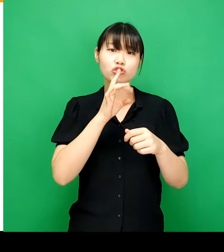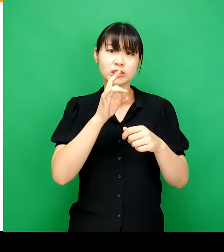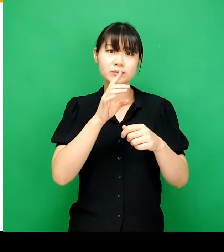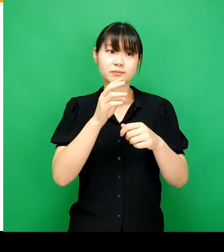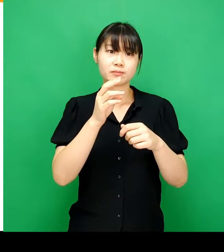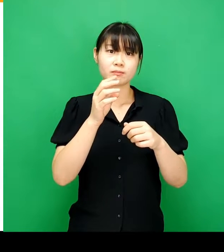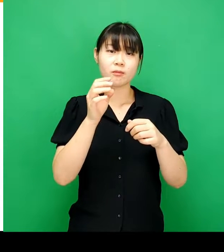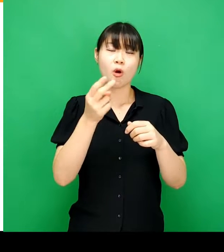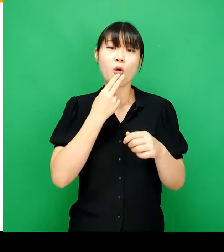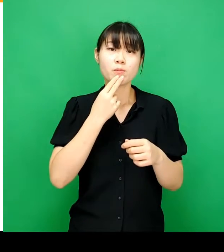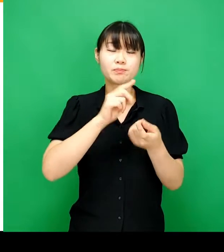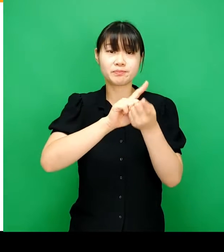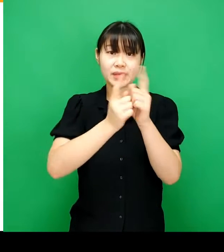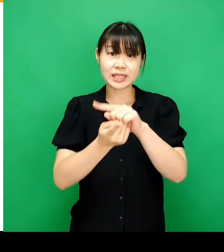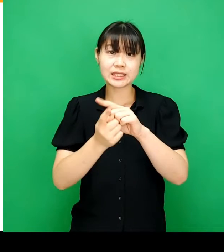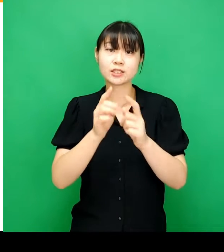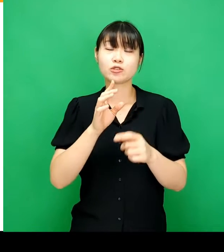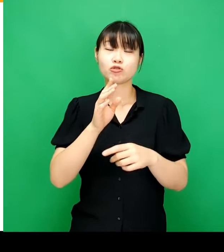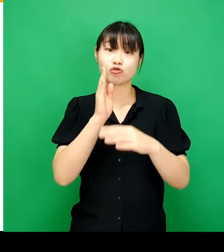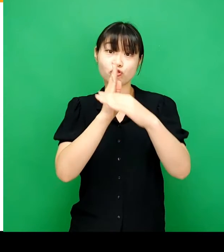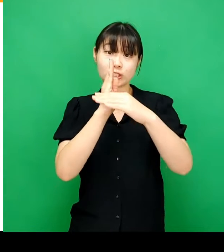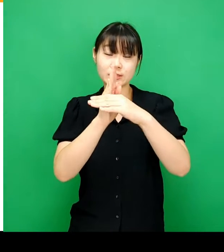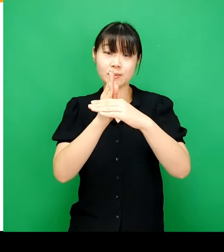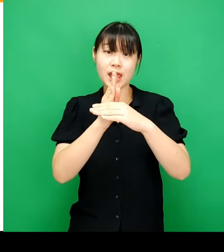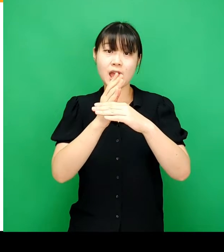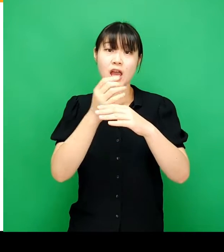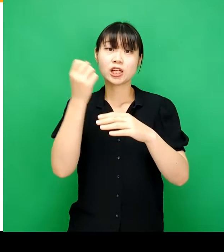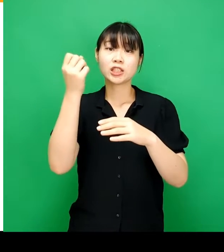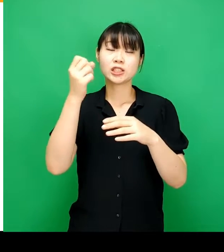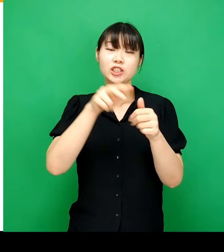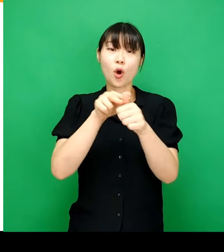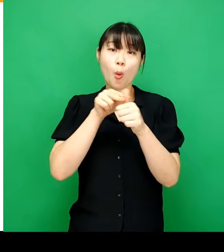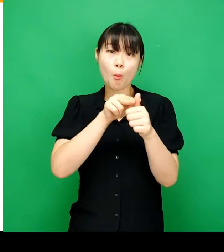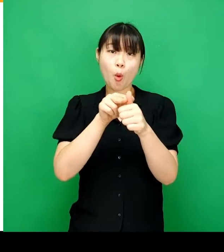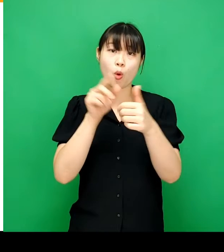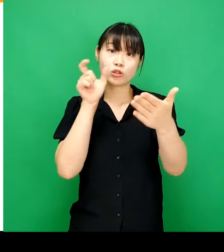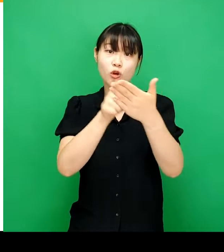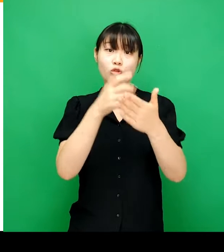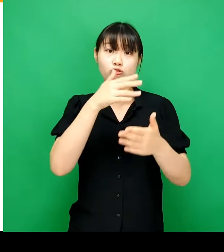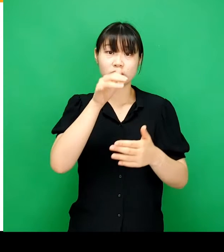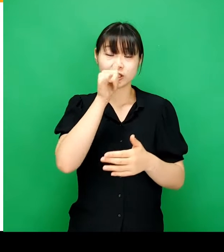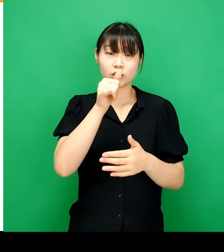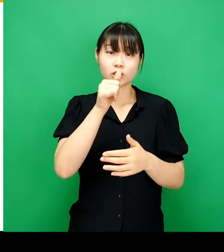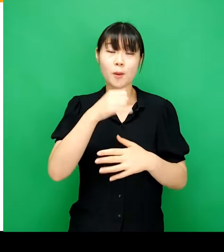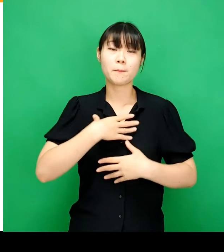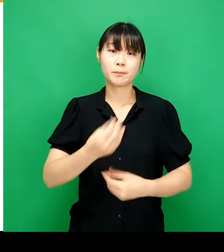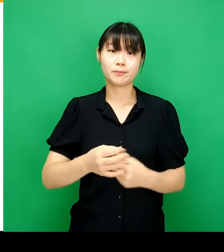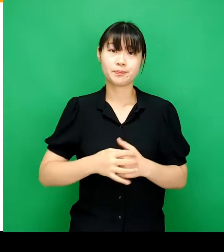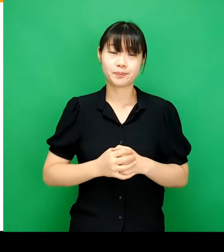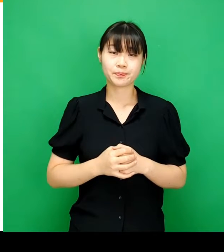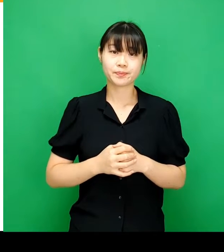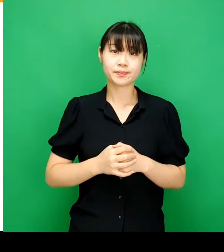부분이 사라지는 대신에 중심부에 차트 관련 정보를 적을 수 있어서 효율적입니다.